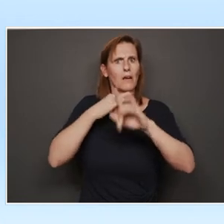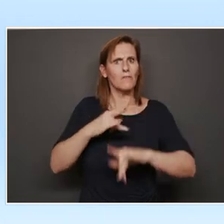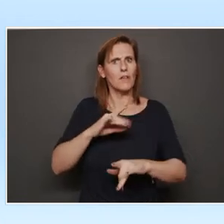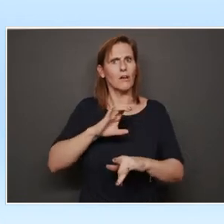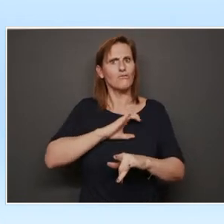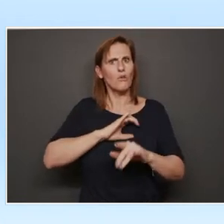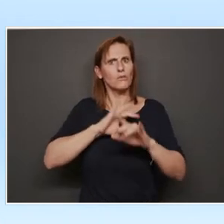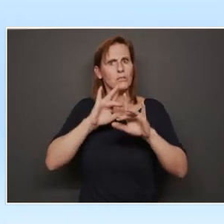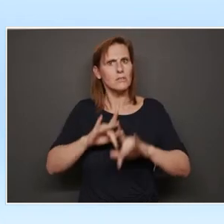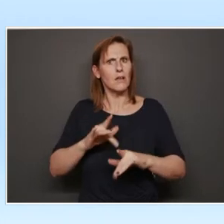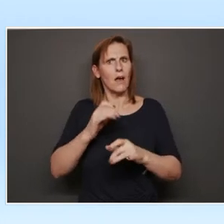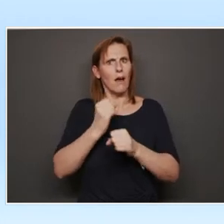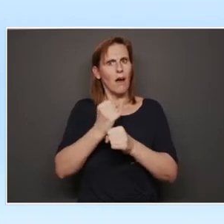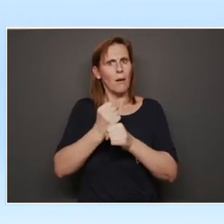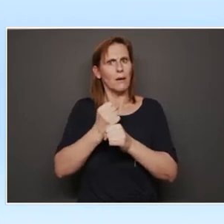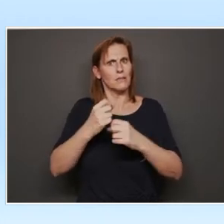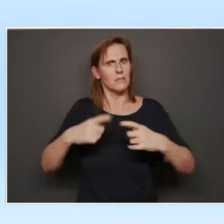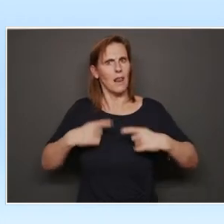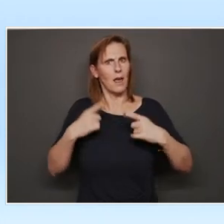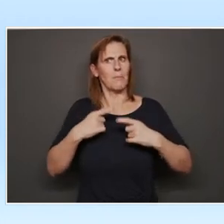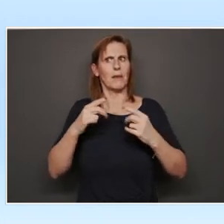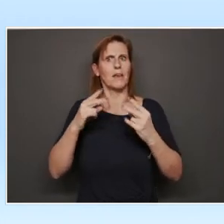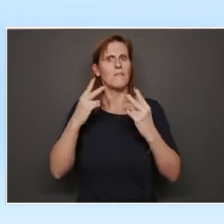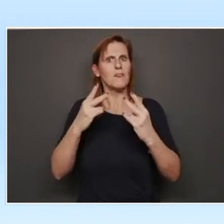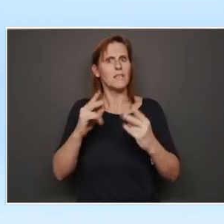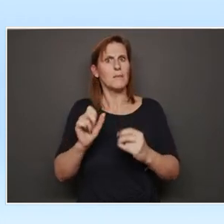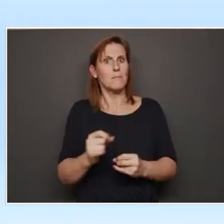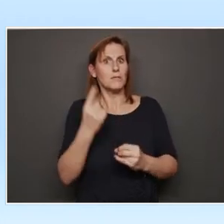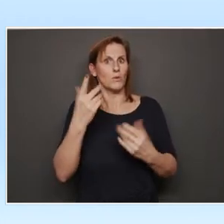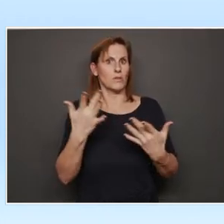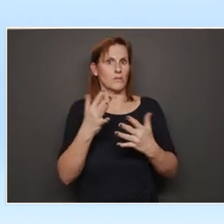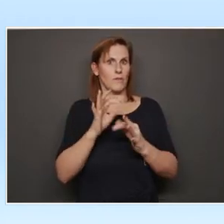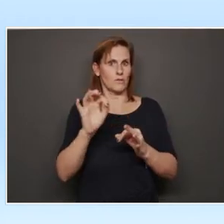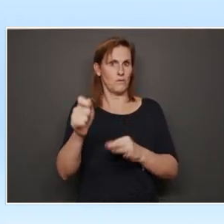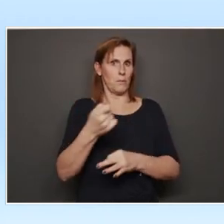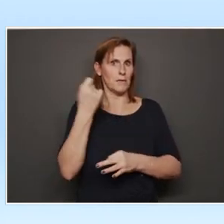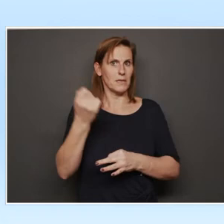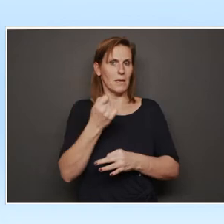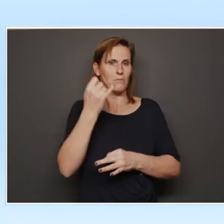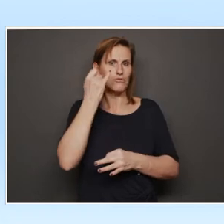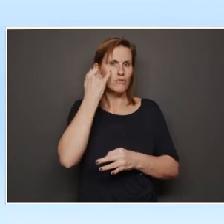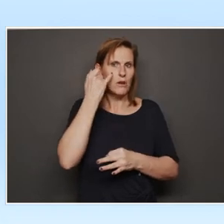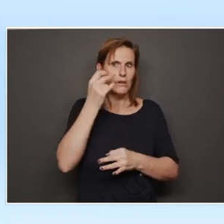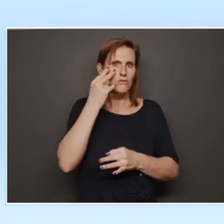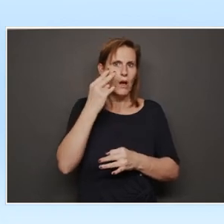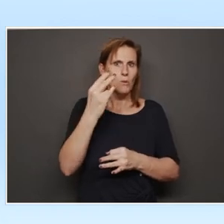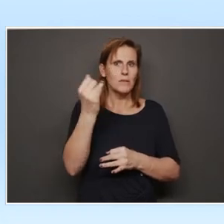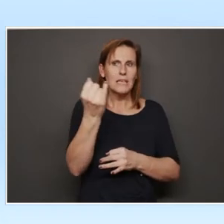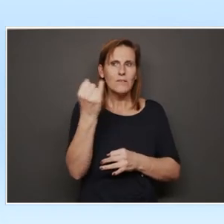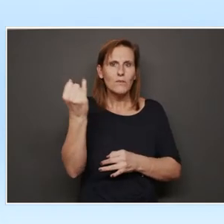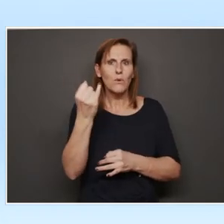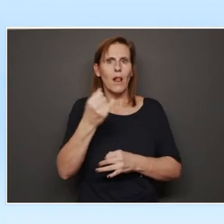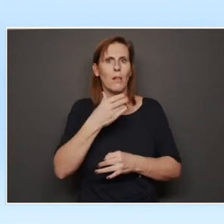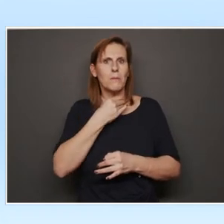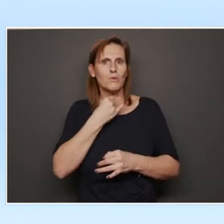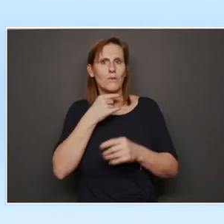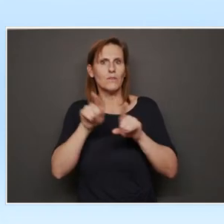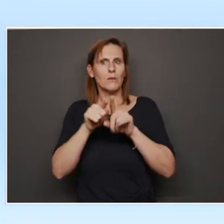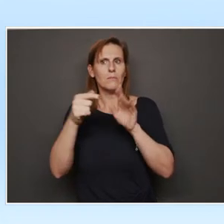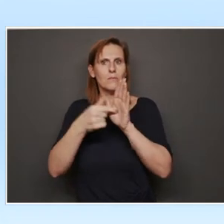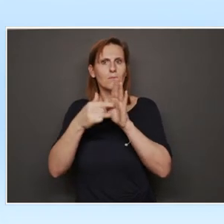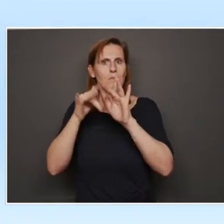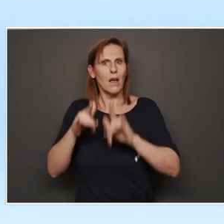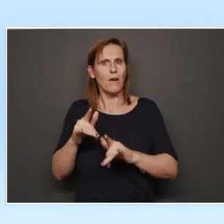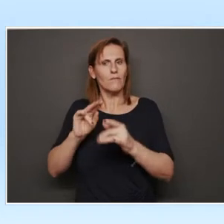zu geben. Besonders wichtig ist es, den Betrieb auf die individuellen Bedürfnisse und Anforderungen der Mitarbeitenden